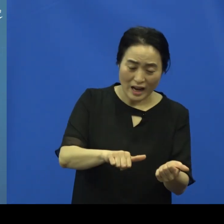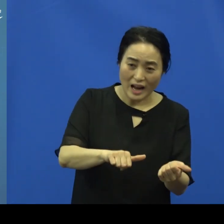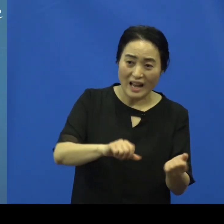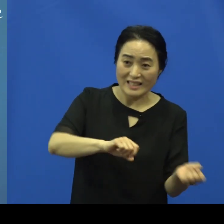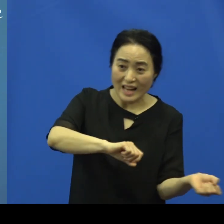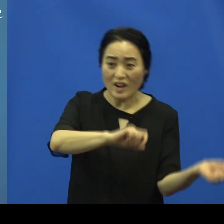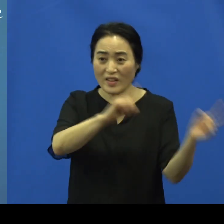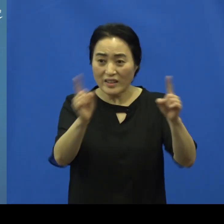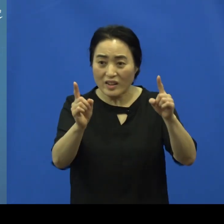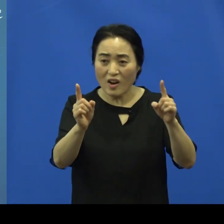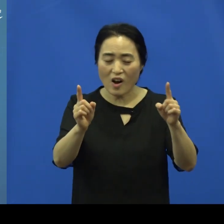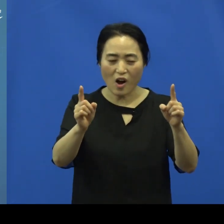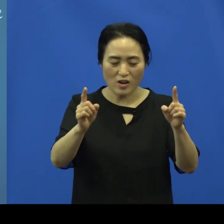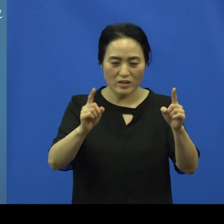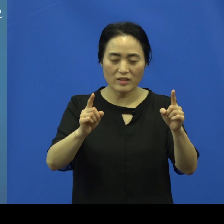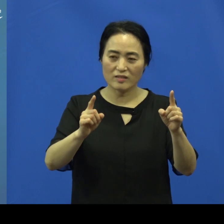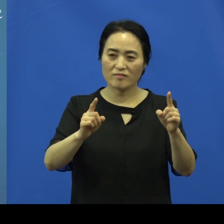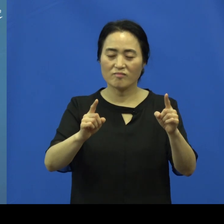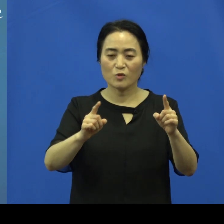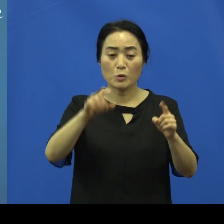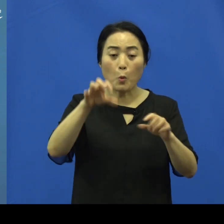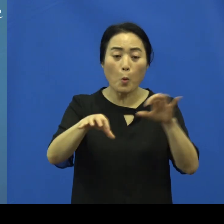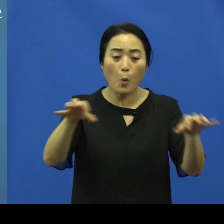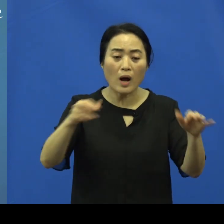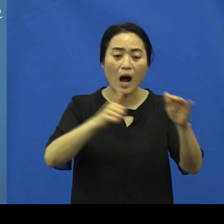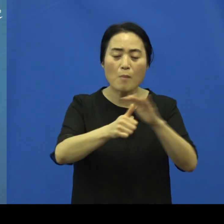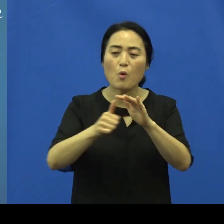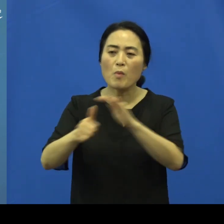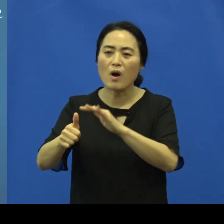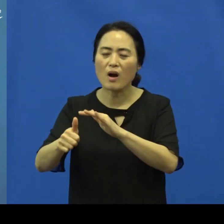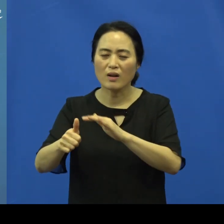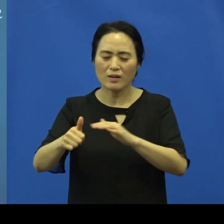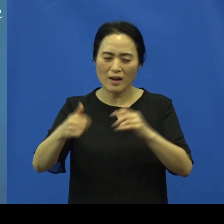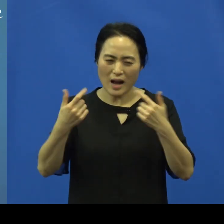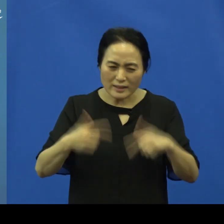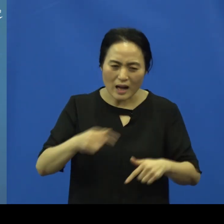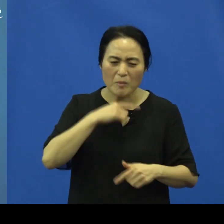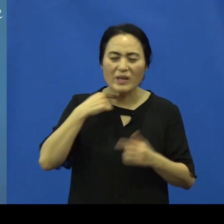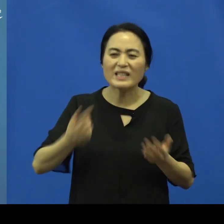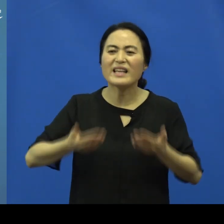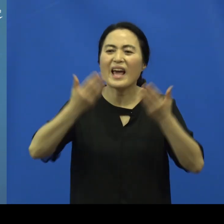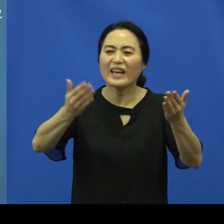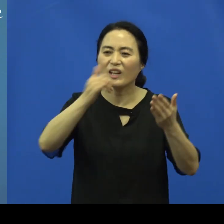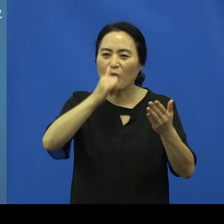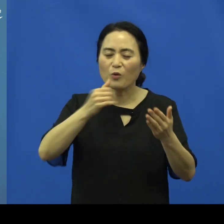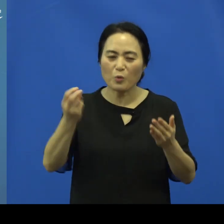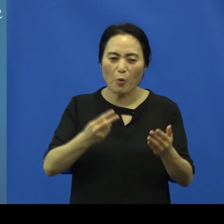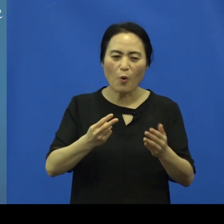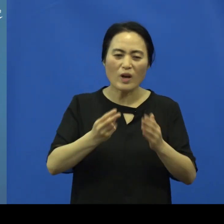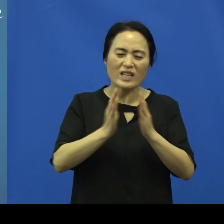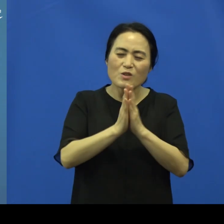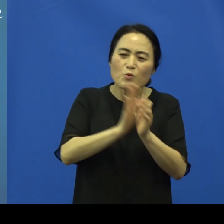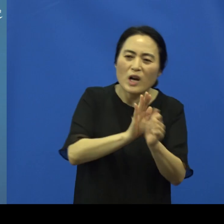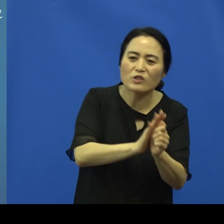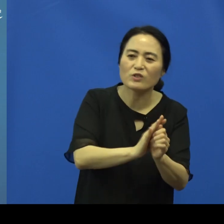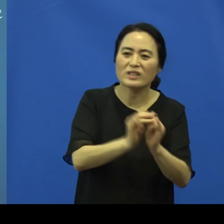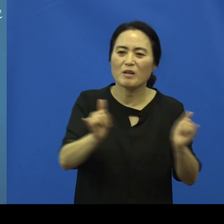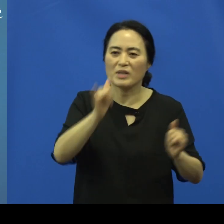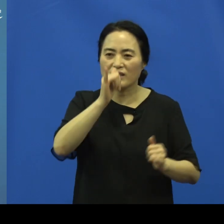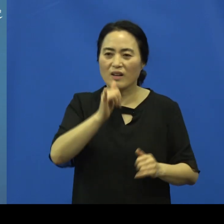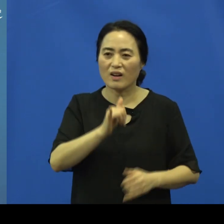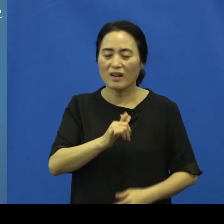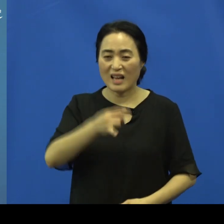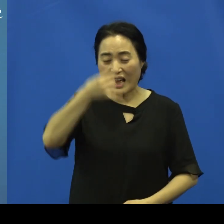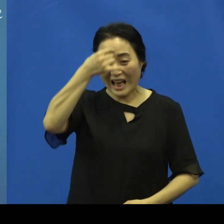있습니다. 한 생명을 살려내기 위한 희생이 있어요. 한나의 기도를 보세요. 생명이